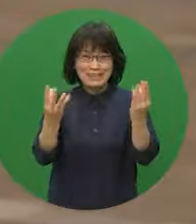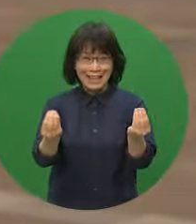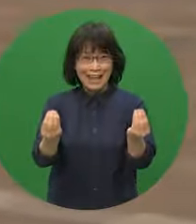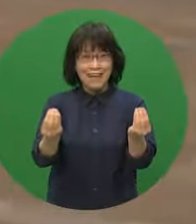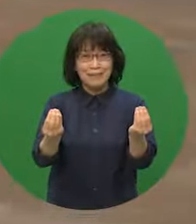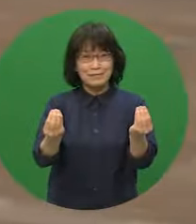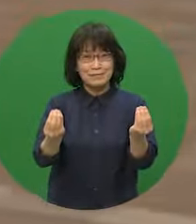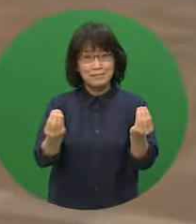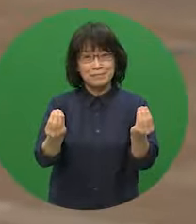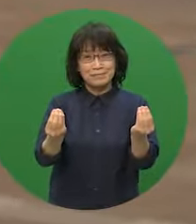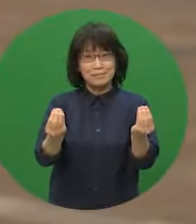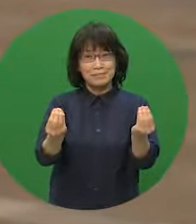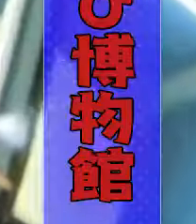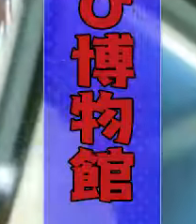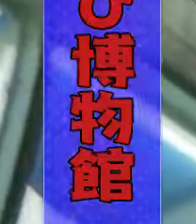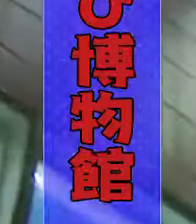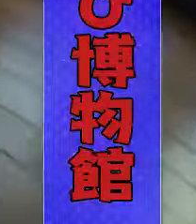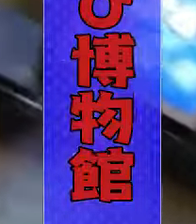きました。